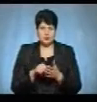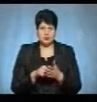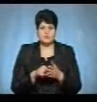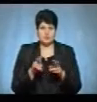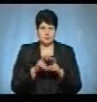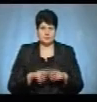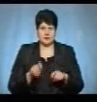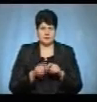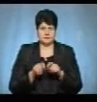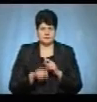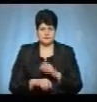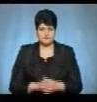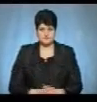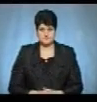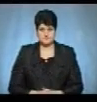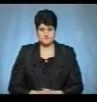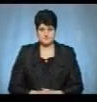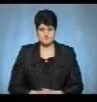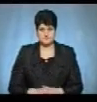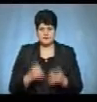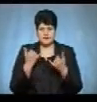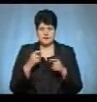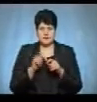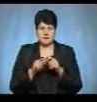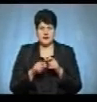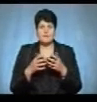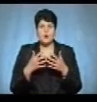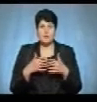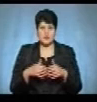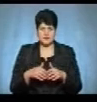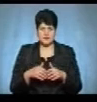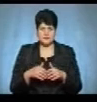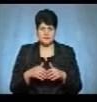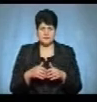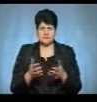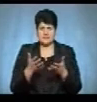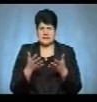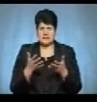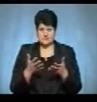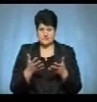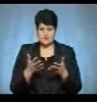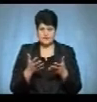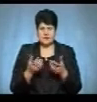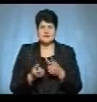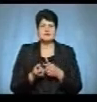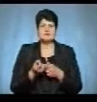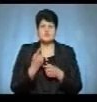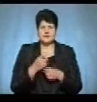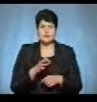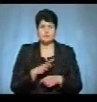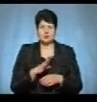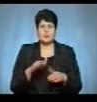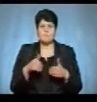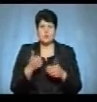службовому розслідуванні. Зараз перевіряємо обладнання, з'ясовуємо, звідки саме була